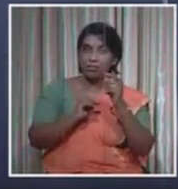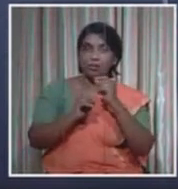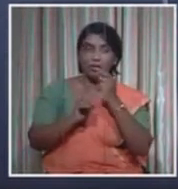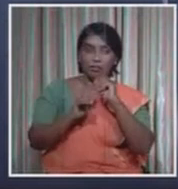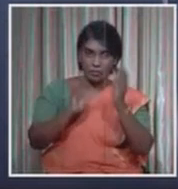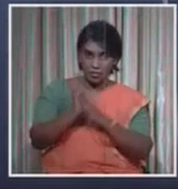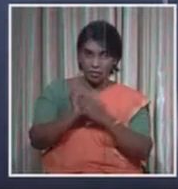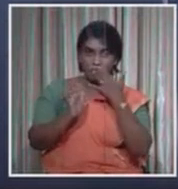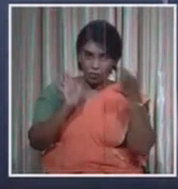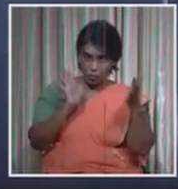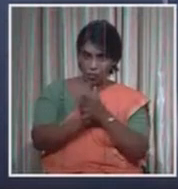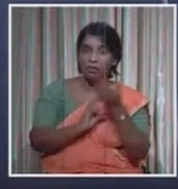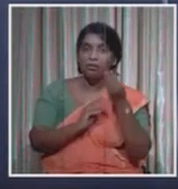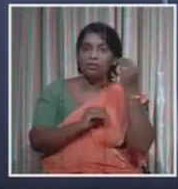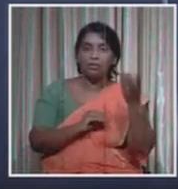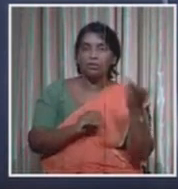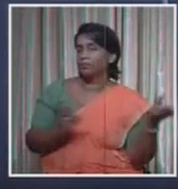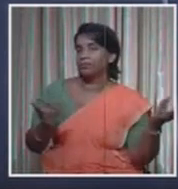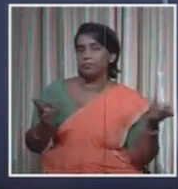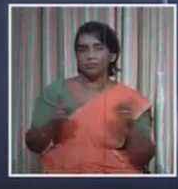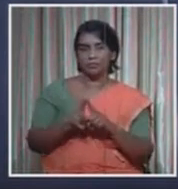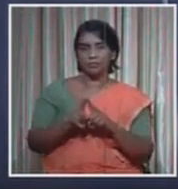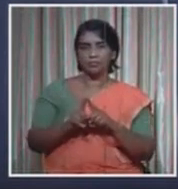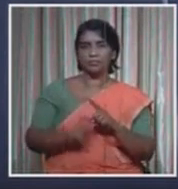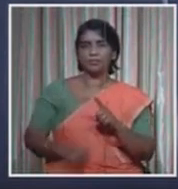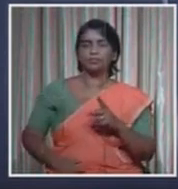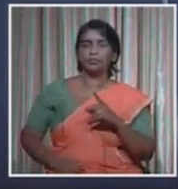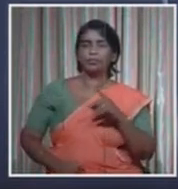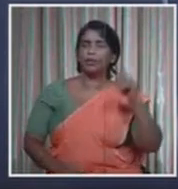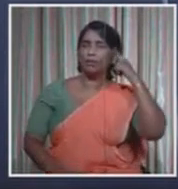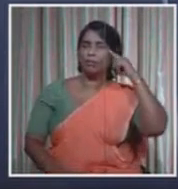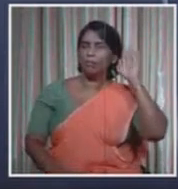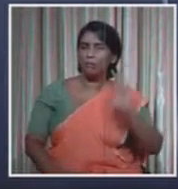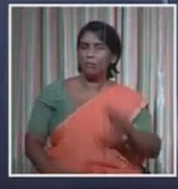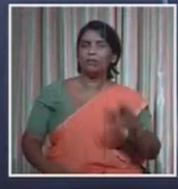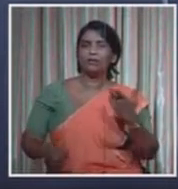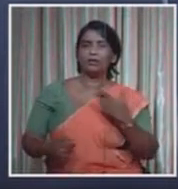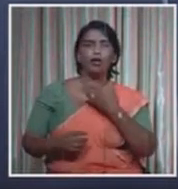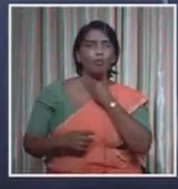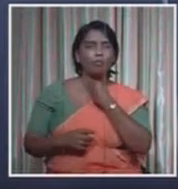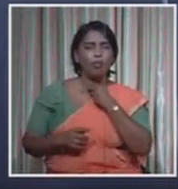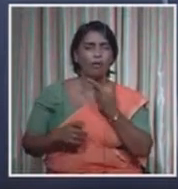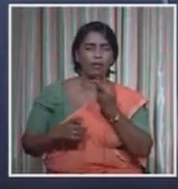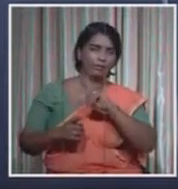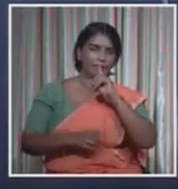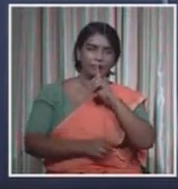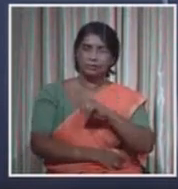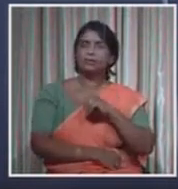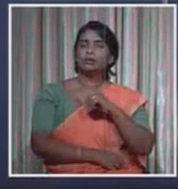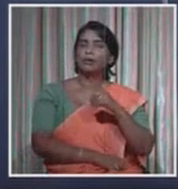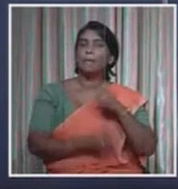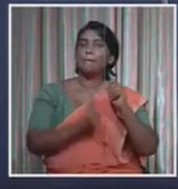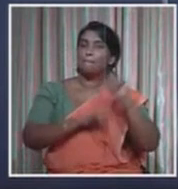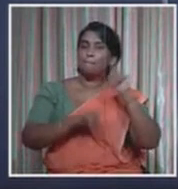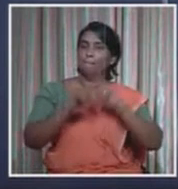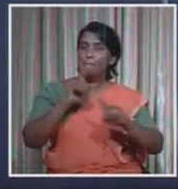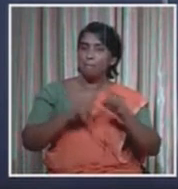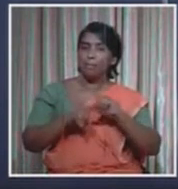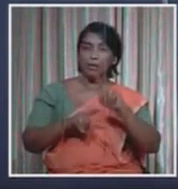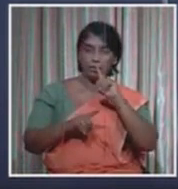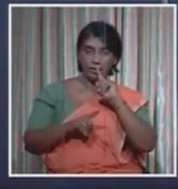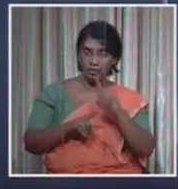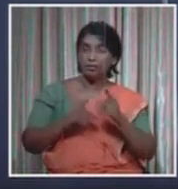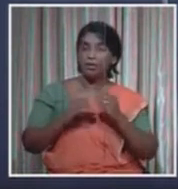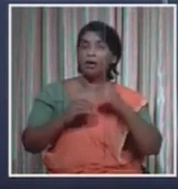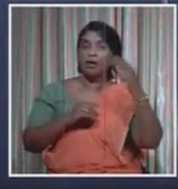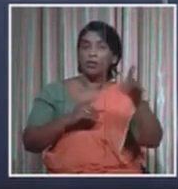ඉන්නද? ඉතින් මේ වගේ පුෂ් ලෝඩන් පුෂ් වැඩි පත්තු කර කර පාර්ලිමේන්තුවේ කියන දේ